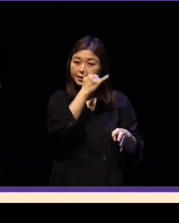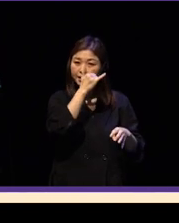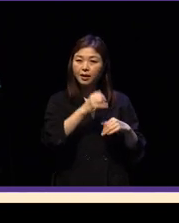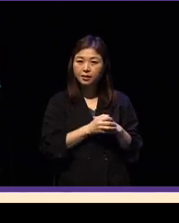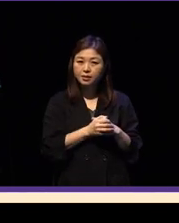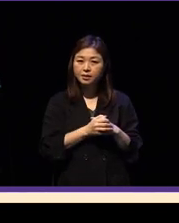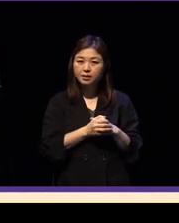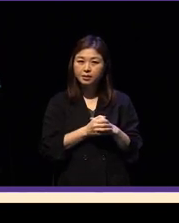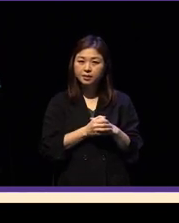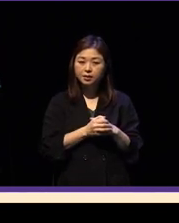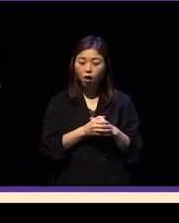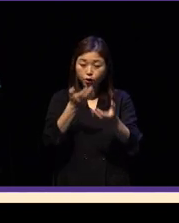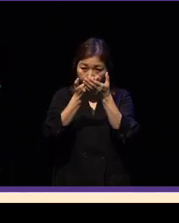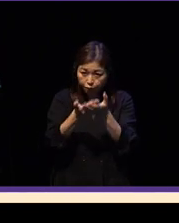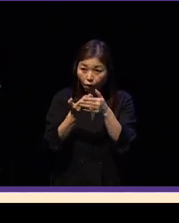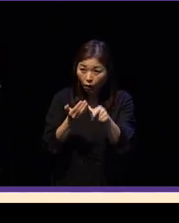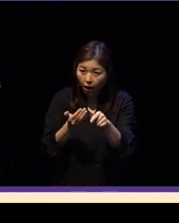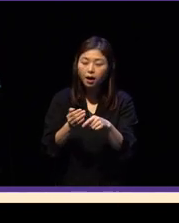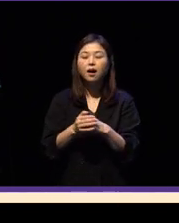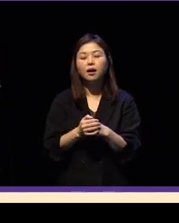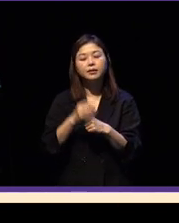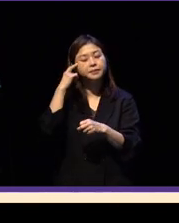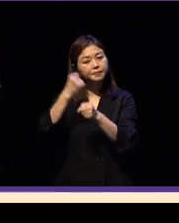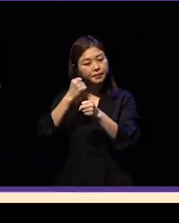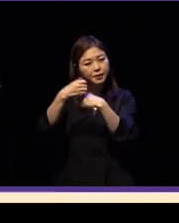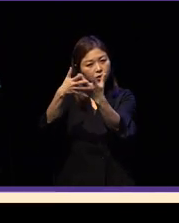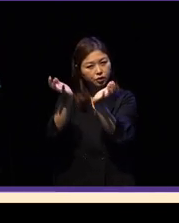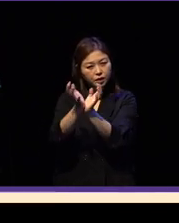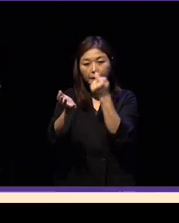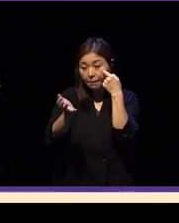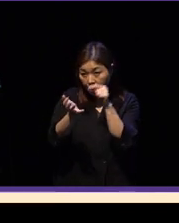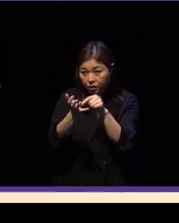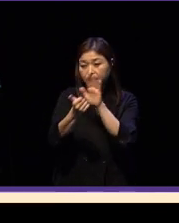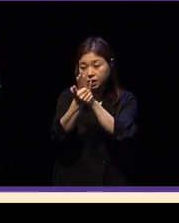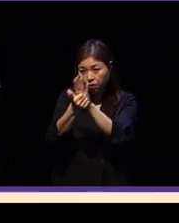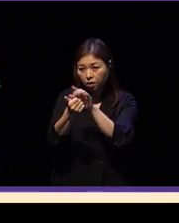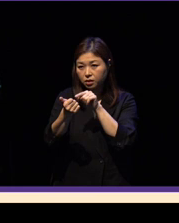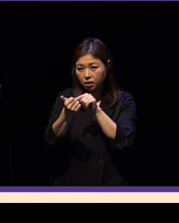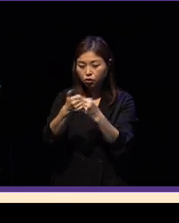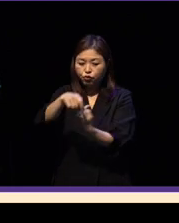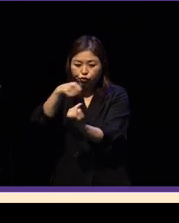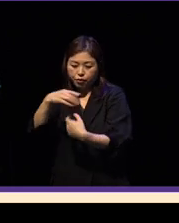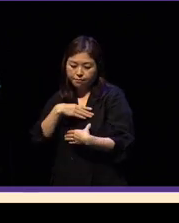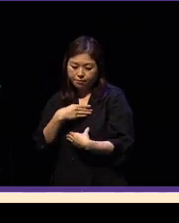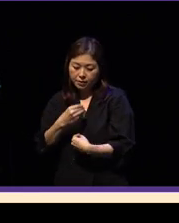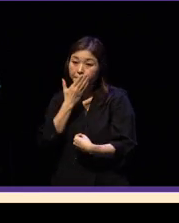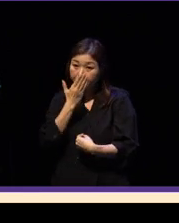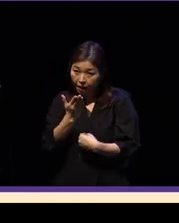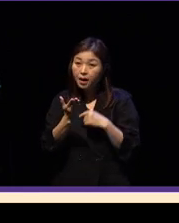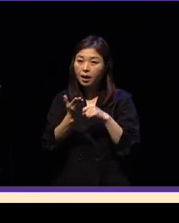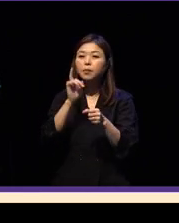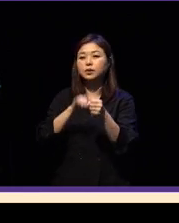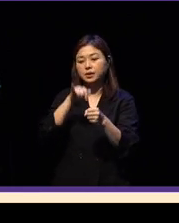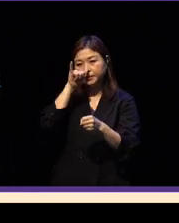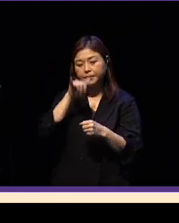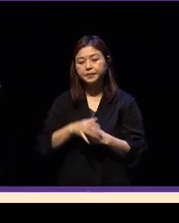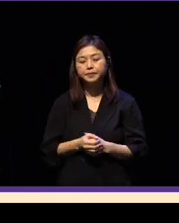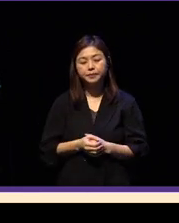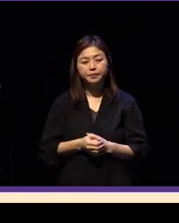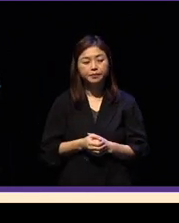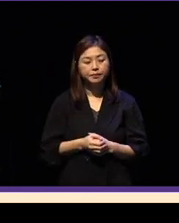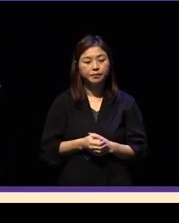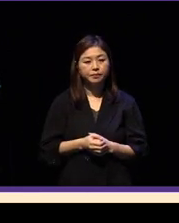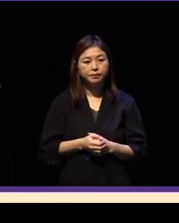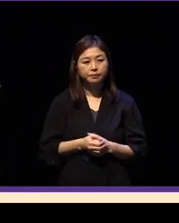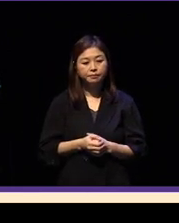핵심 창작 주체를 발굴 및 육성하고 안정적인 활동 여건을 조성을 위한 사업이라고 보시면 될 것 같습니다